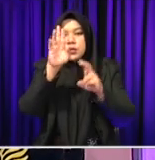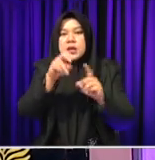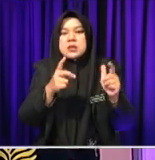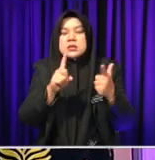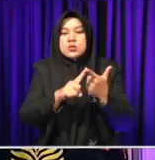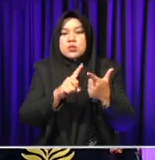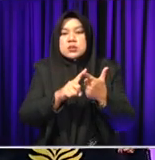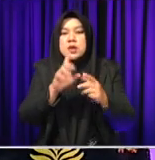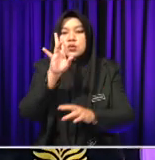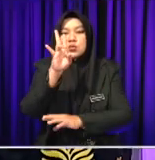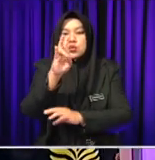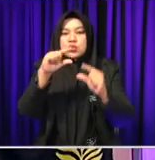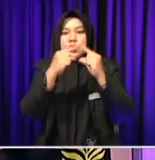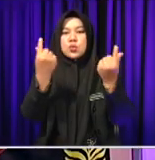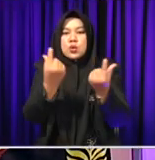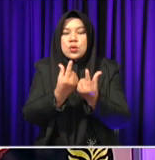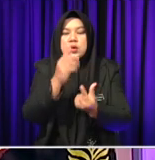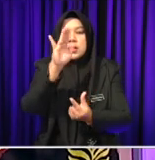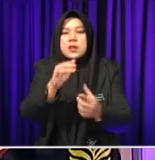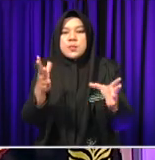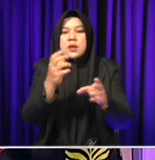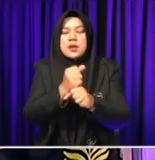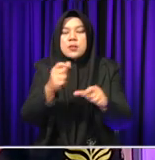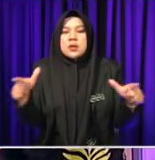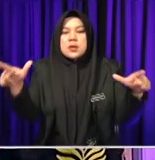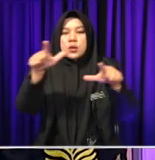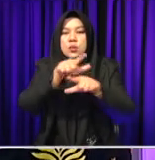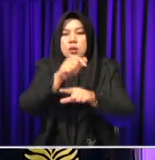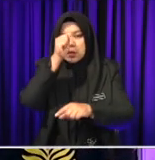golongan yang mendapat naungan Allah Subhanahu